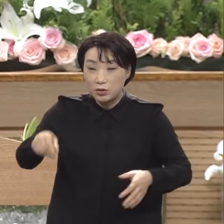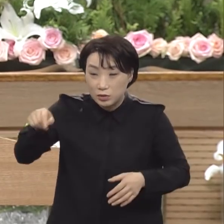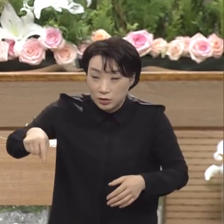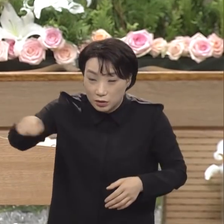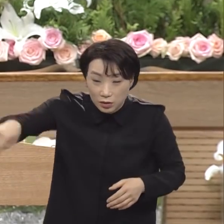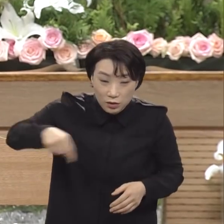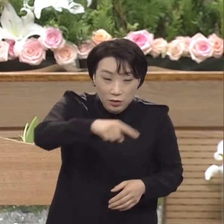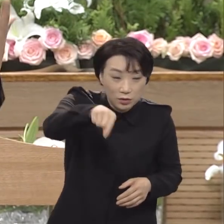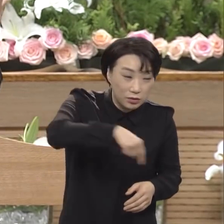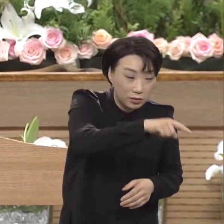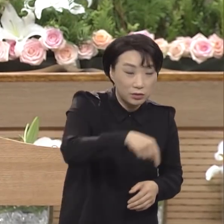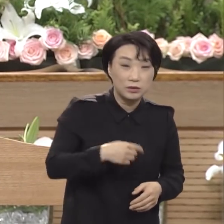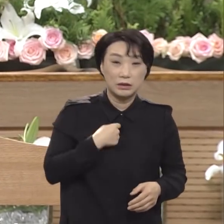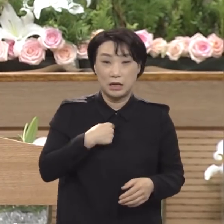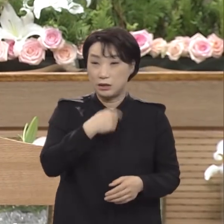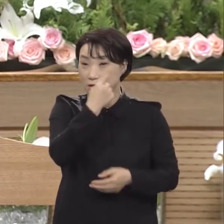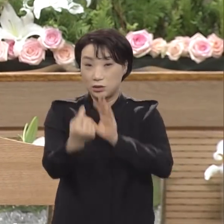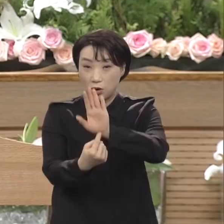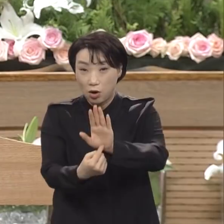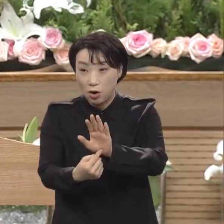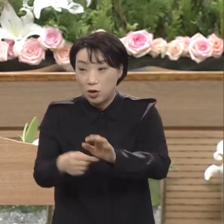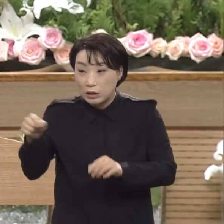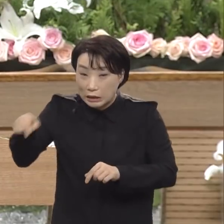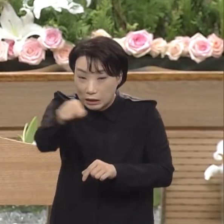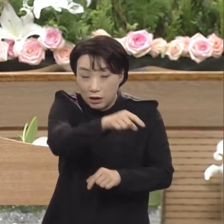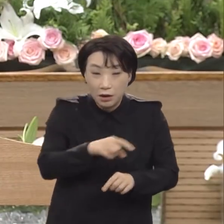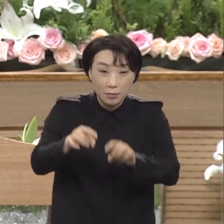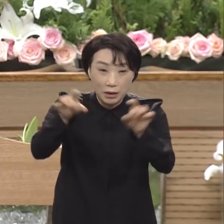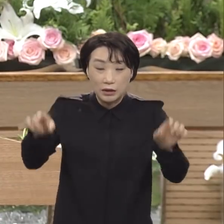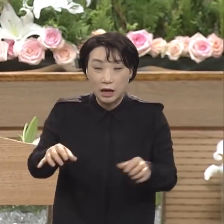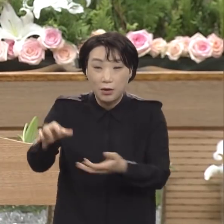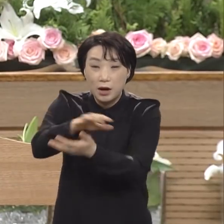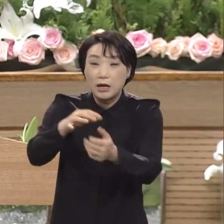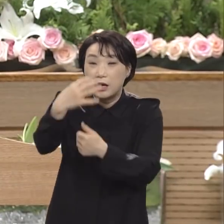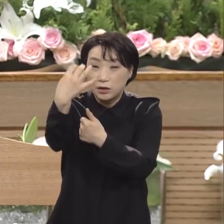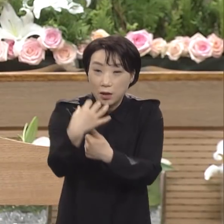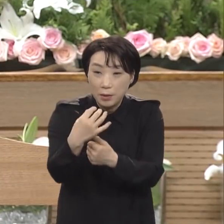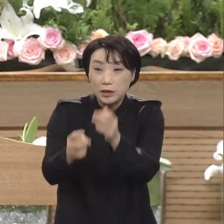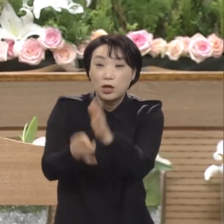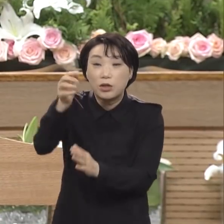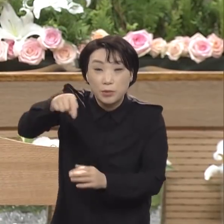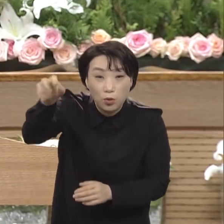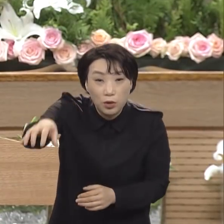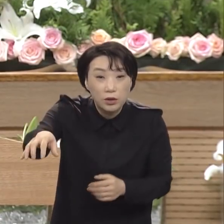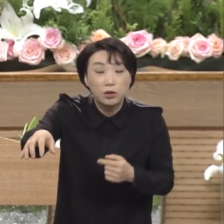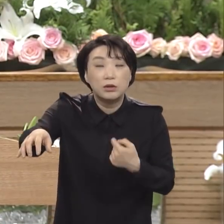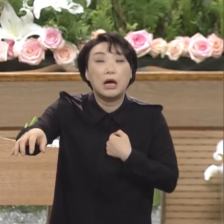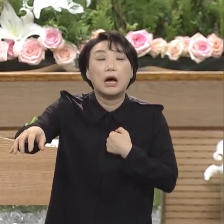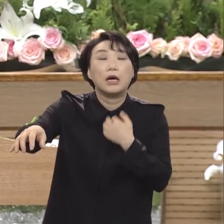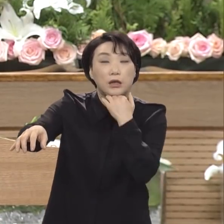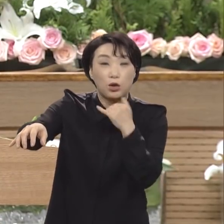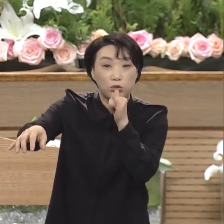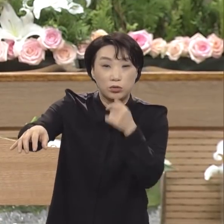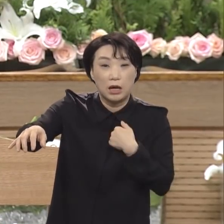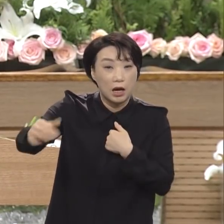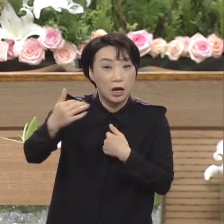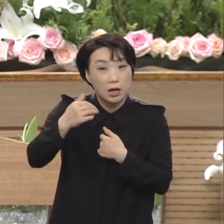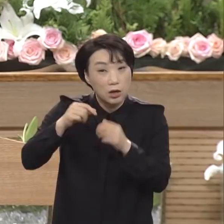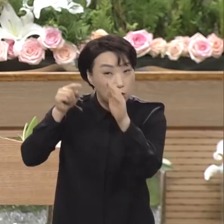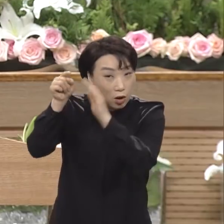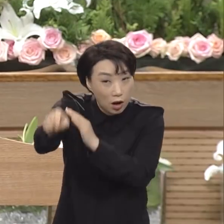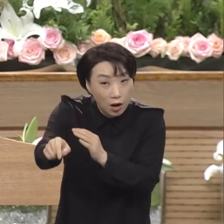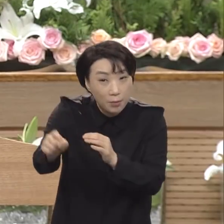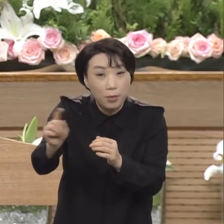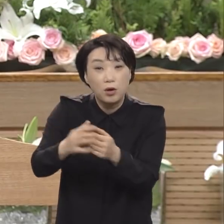증거하여 환난과 결박이 나를 예루살렘에서 기다린다는 거예요. 그러면 결박하면